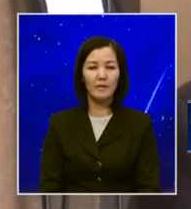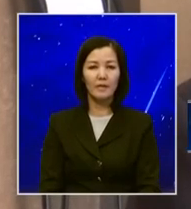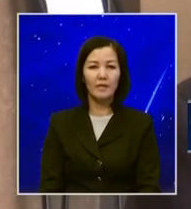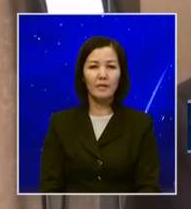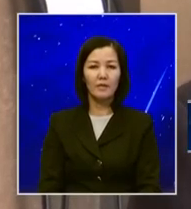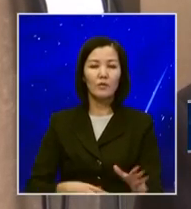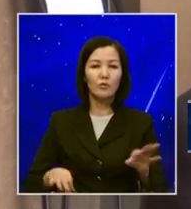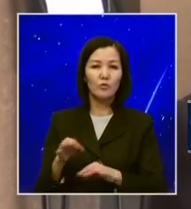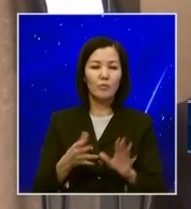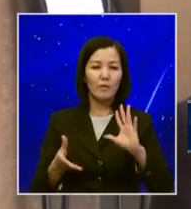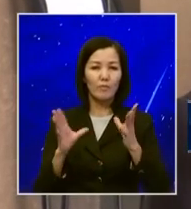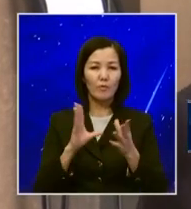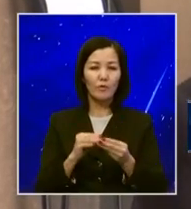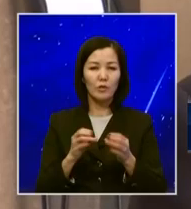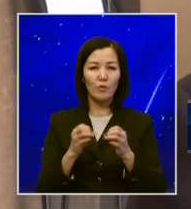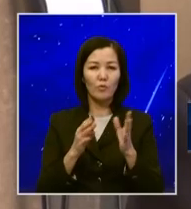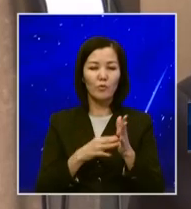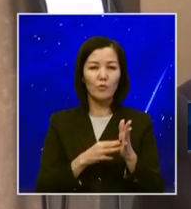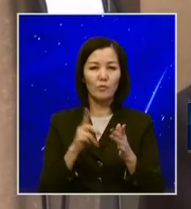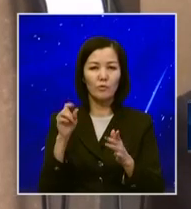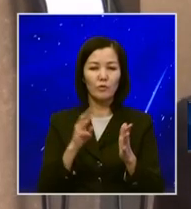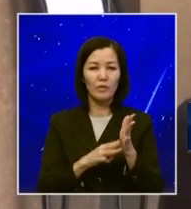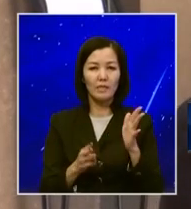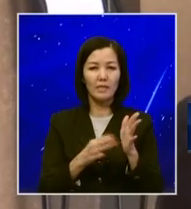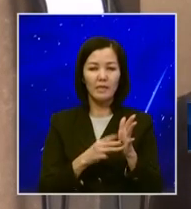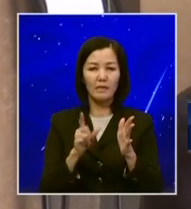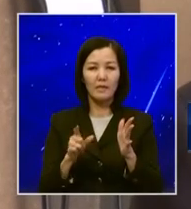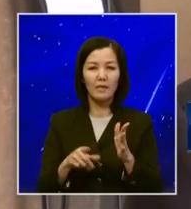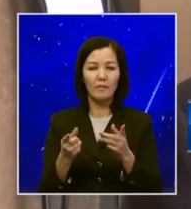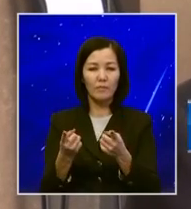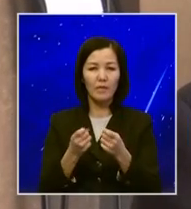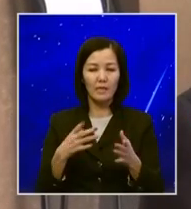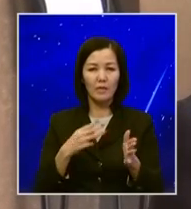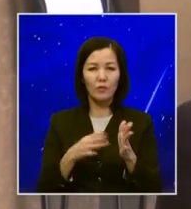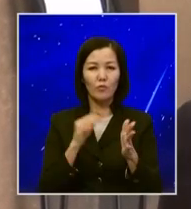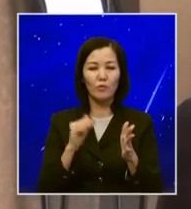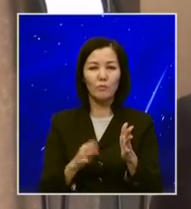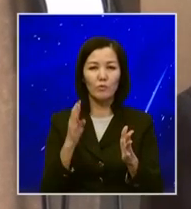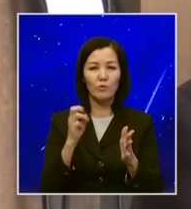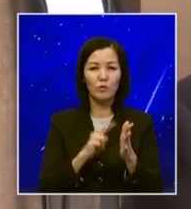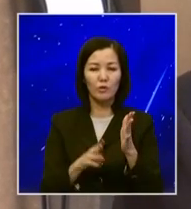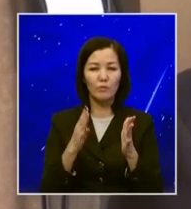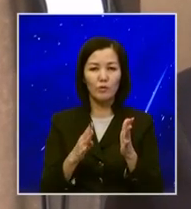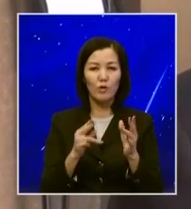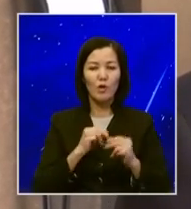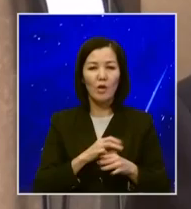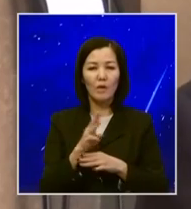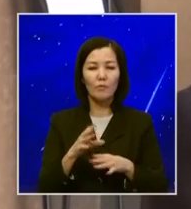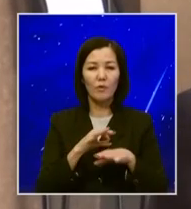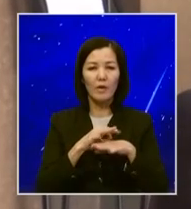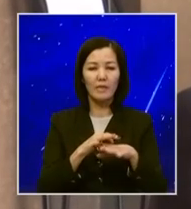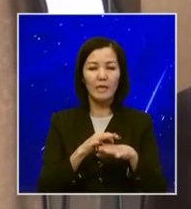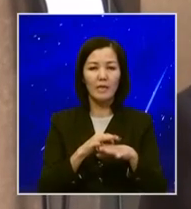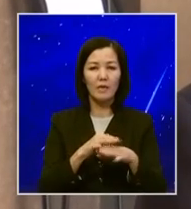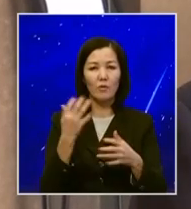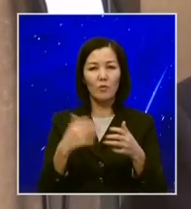Жоба бойынша бас аяғы 19188 адам жұмысқа тартылды. Оның 9471 жұмыспен қамту орталығы арқылы